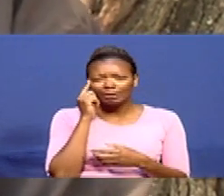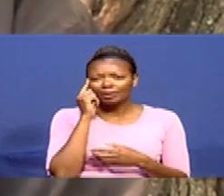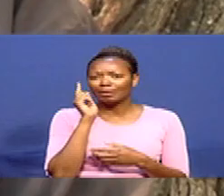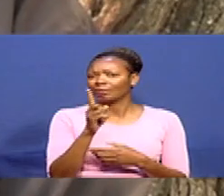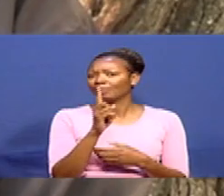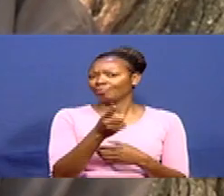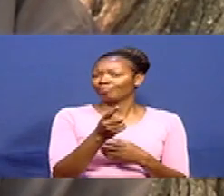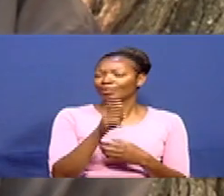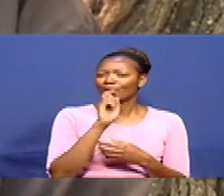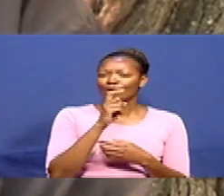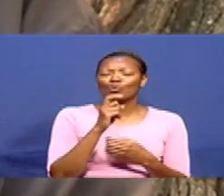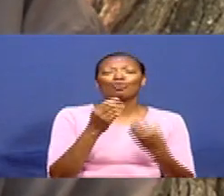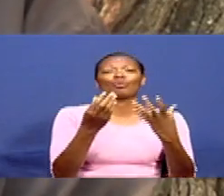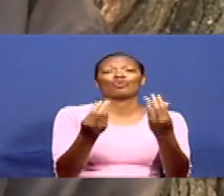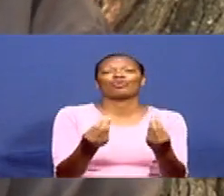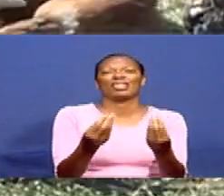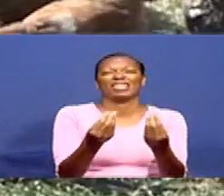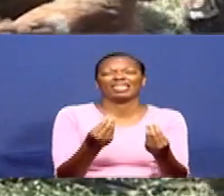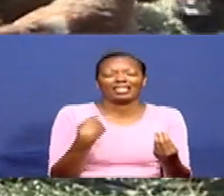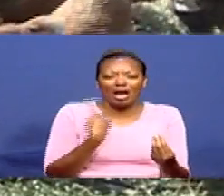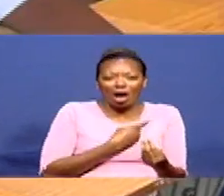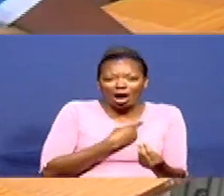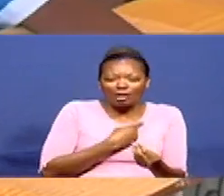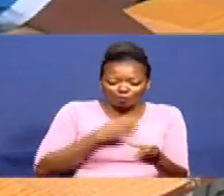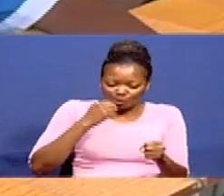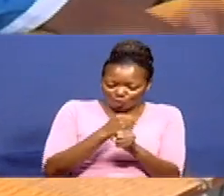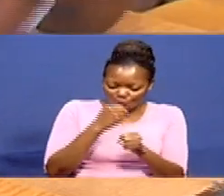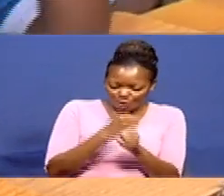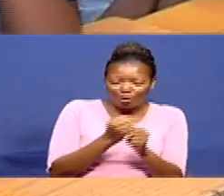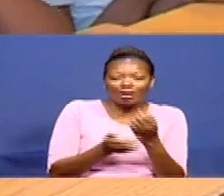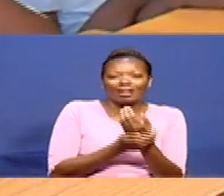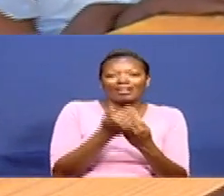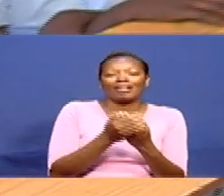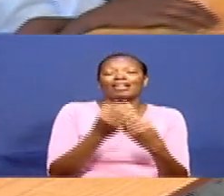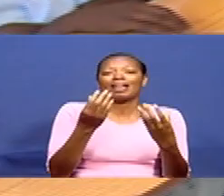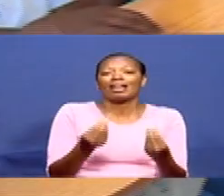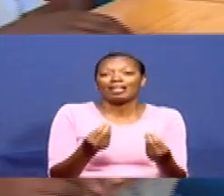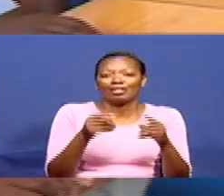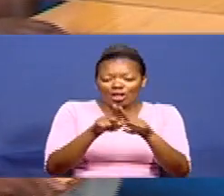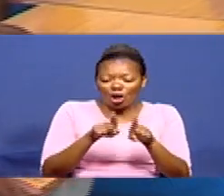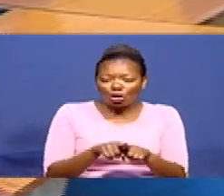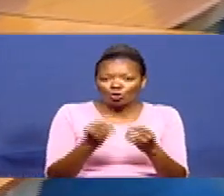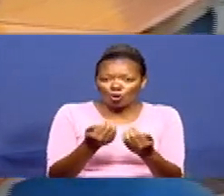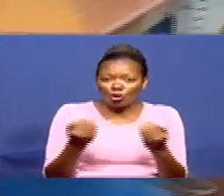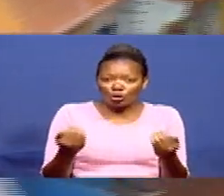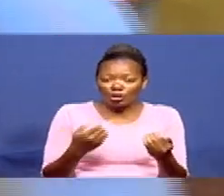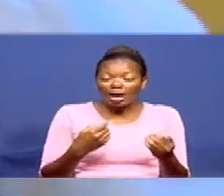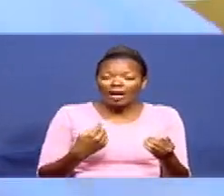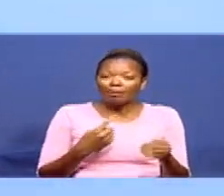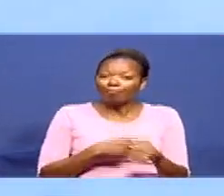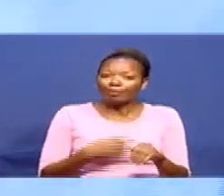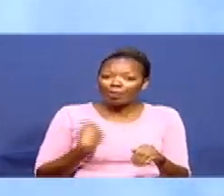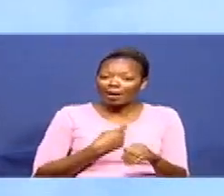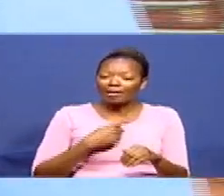kwa hao wanafunzi wetu kuziweza kusilisha wakati tuna hiyo training ya watoto